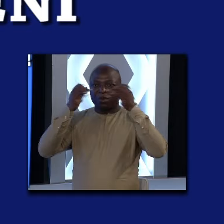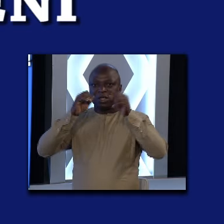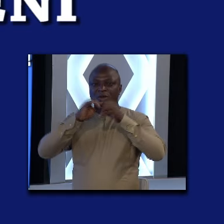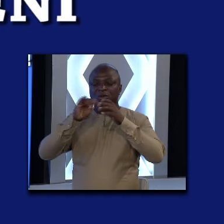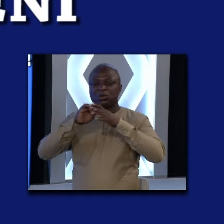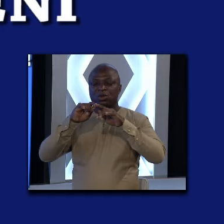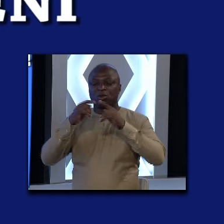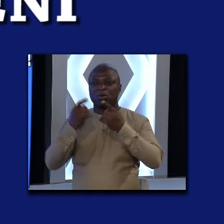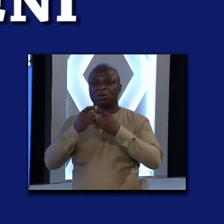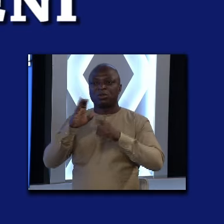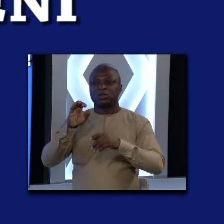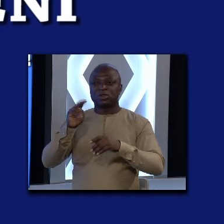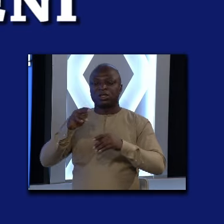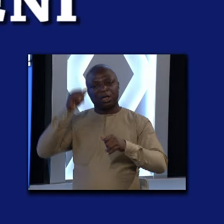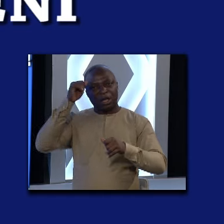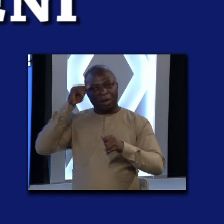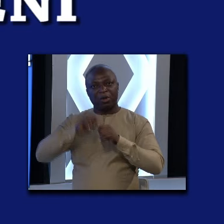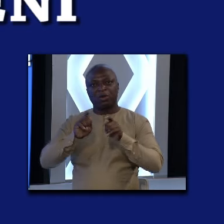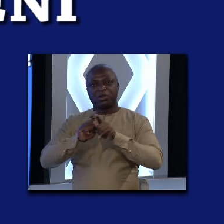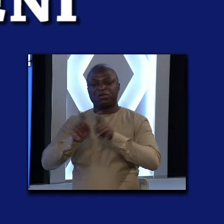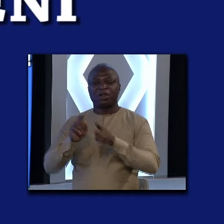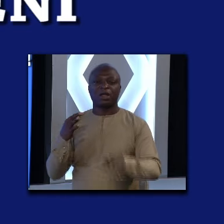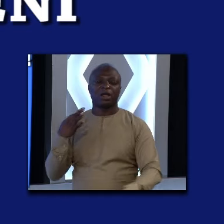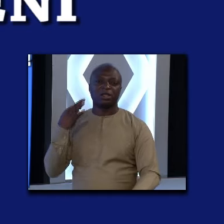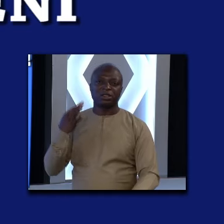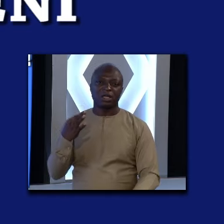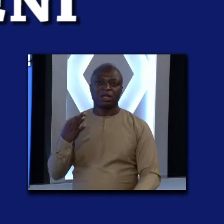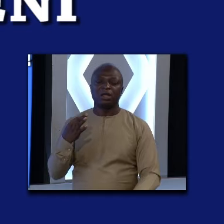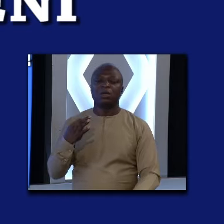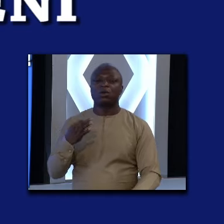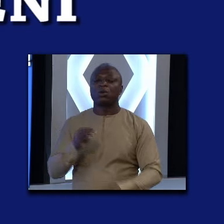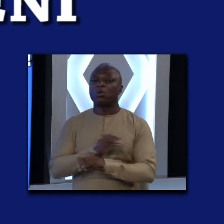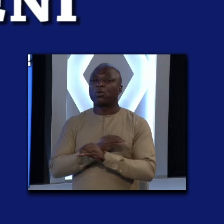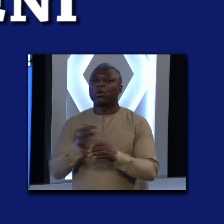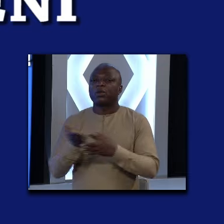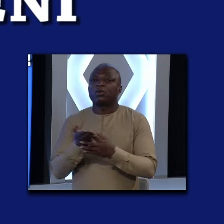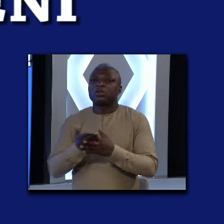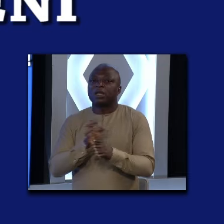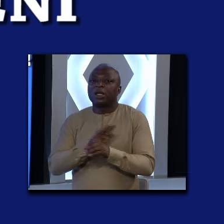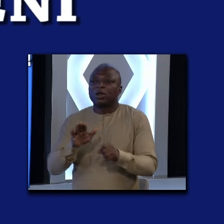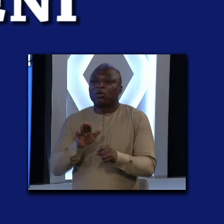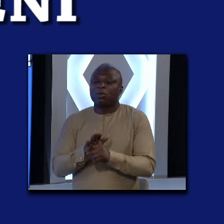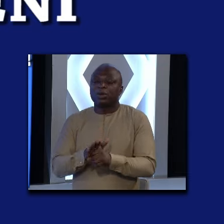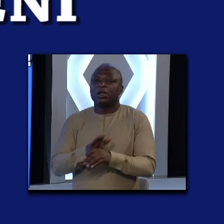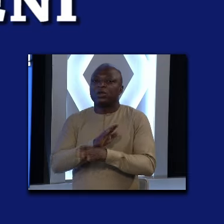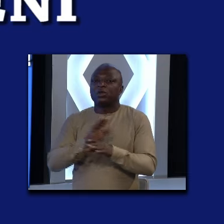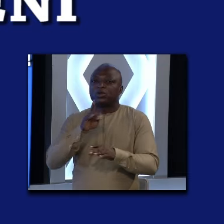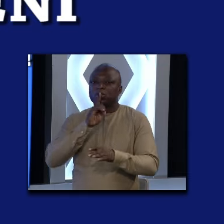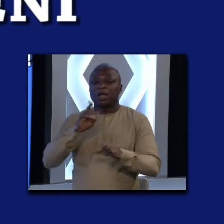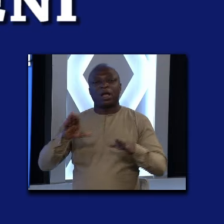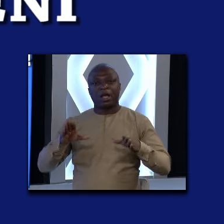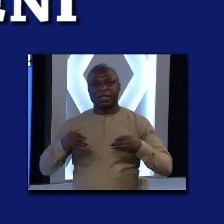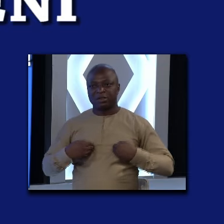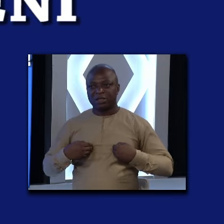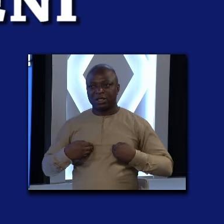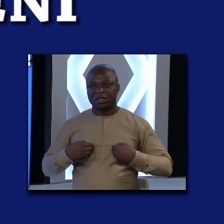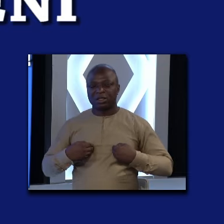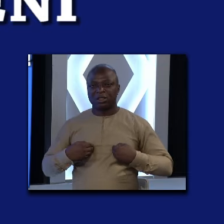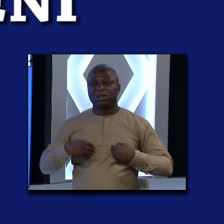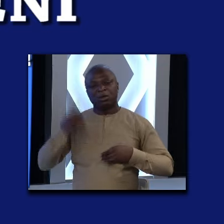CENI rappelle aux différents candidats qu'aucun dossier incomplet ne sera accepté.